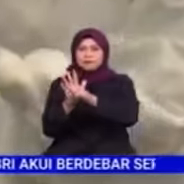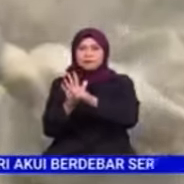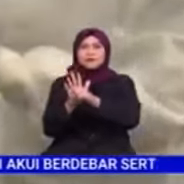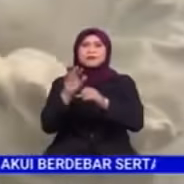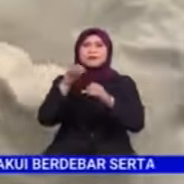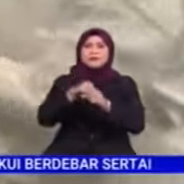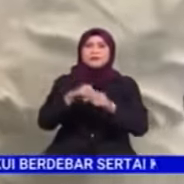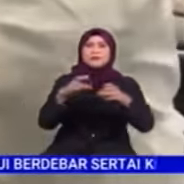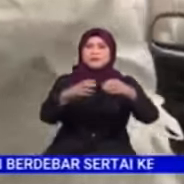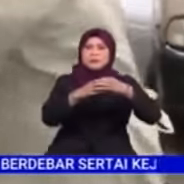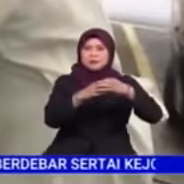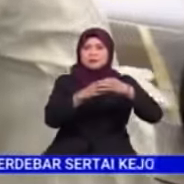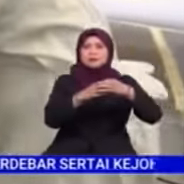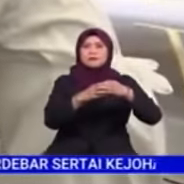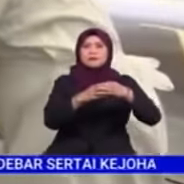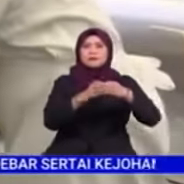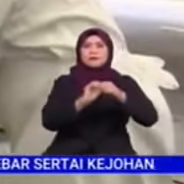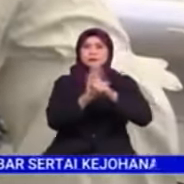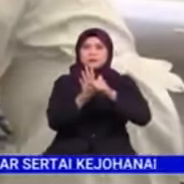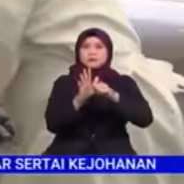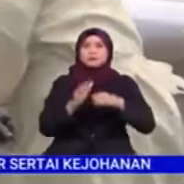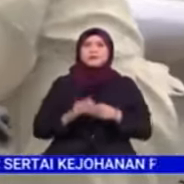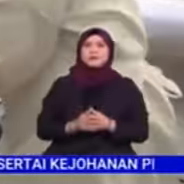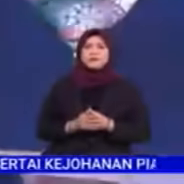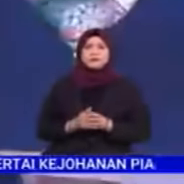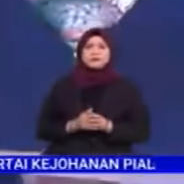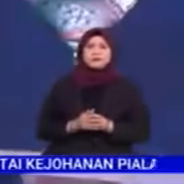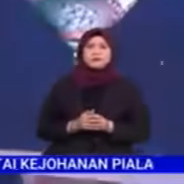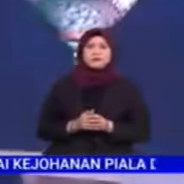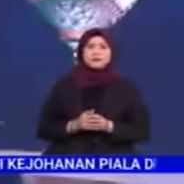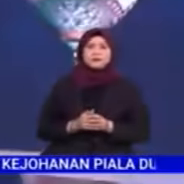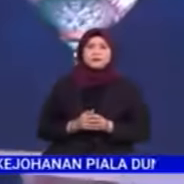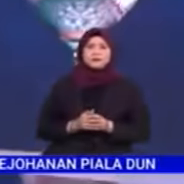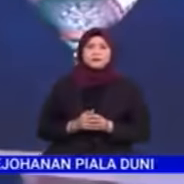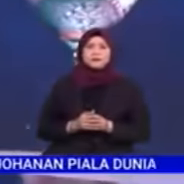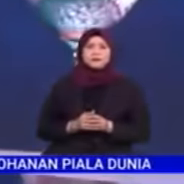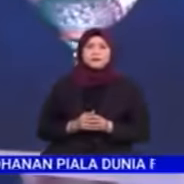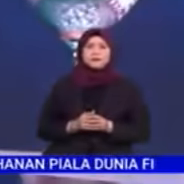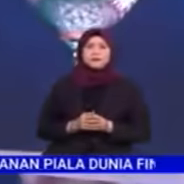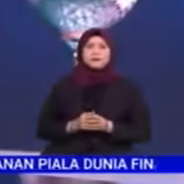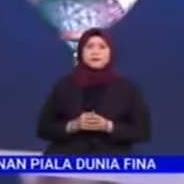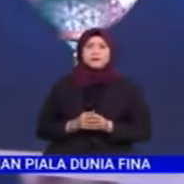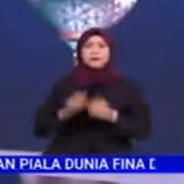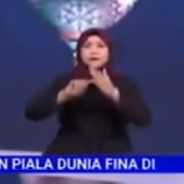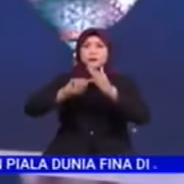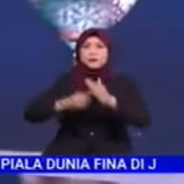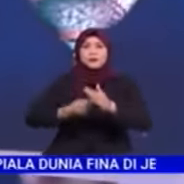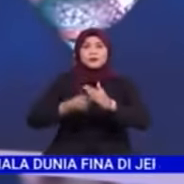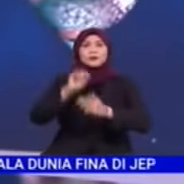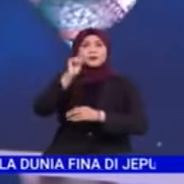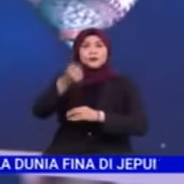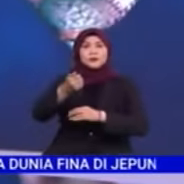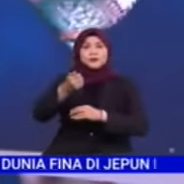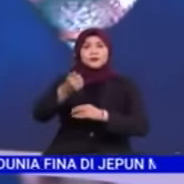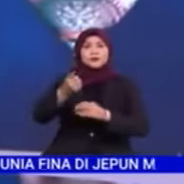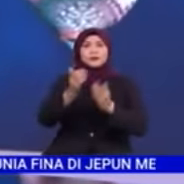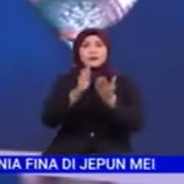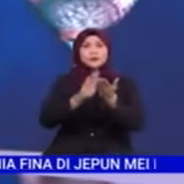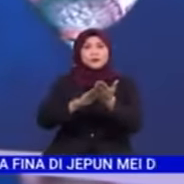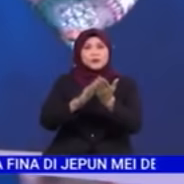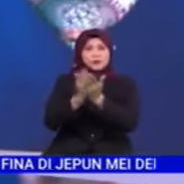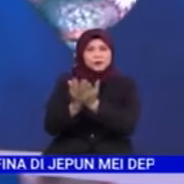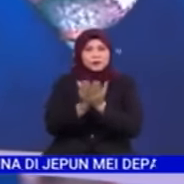dalam kelas tersebut diverifikasi hai hai Hai ia berkuasa esok maahad tahfiz